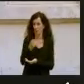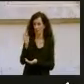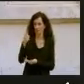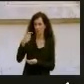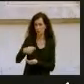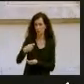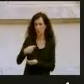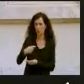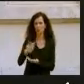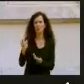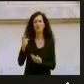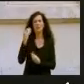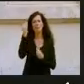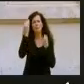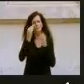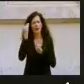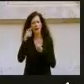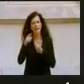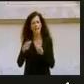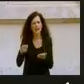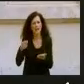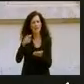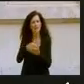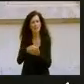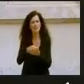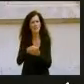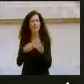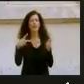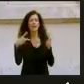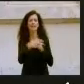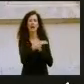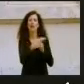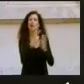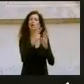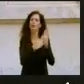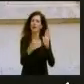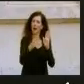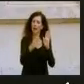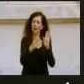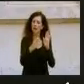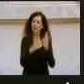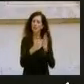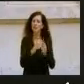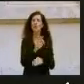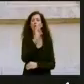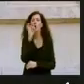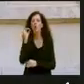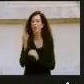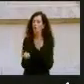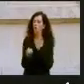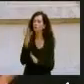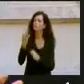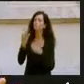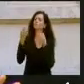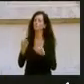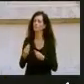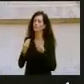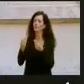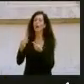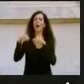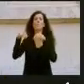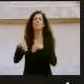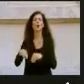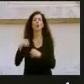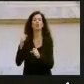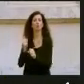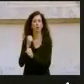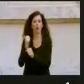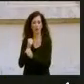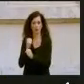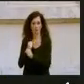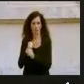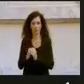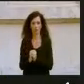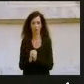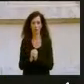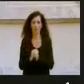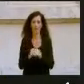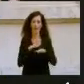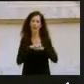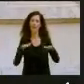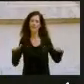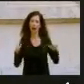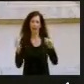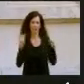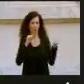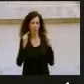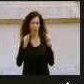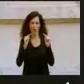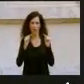sul taglio delle tasse o sulla creazione di posti di lavoro ultimissima cosa il tavolo con tutti